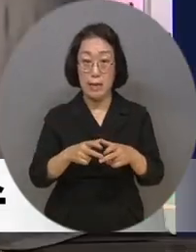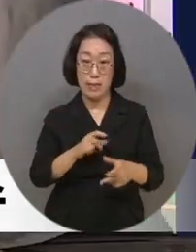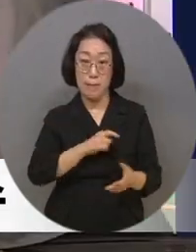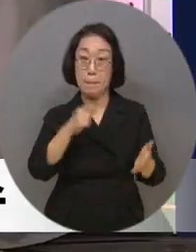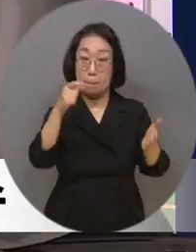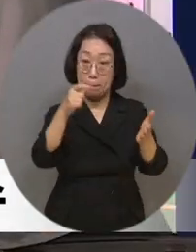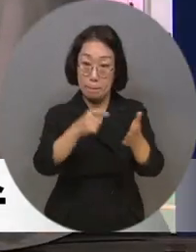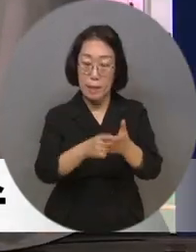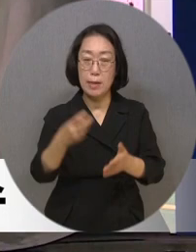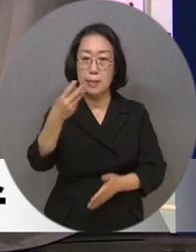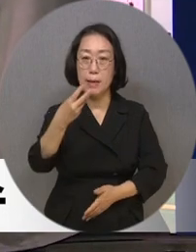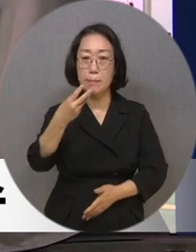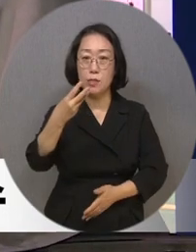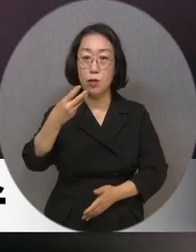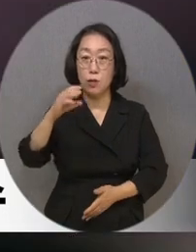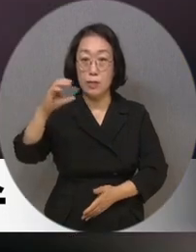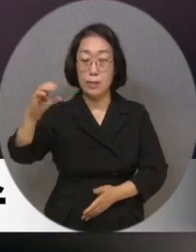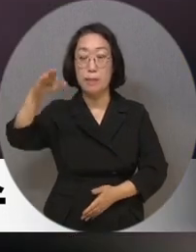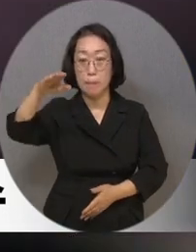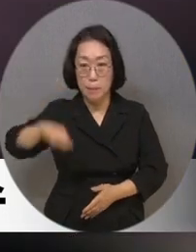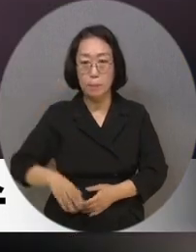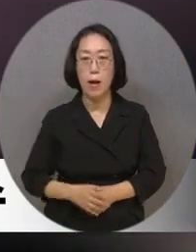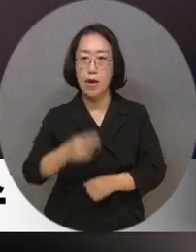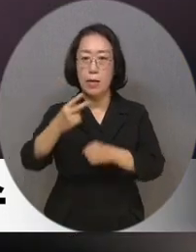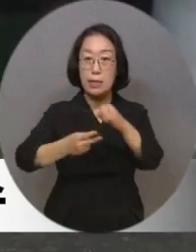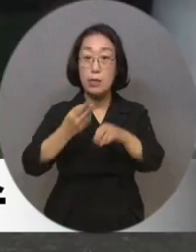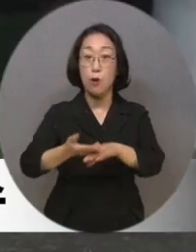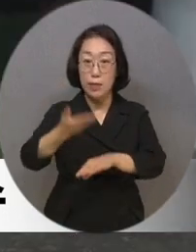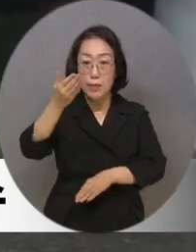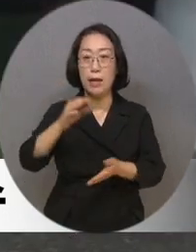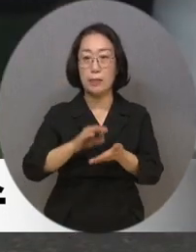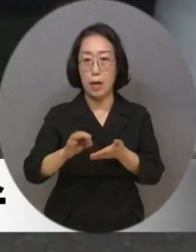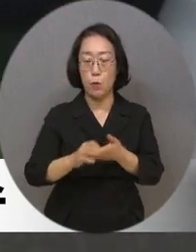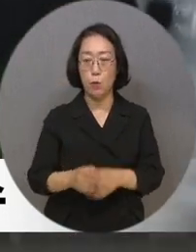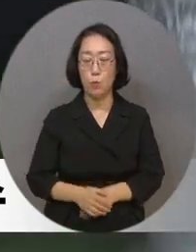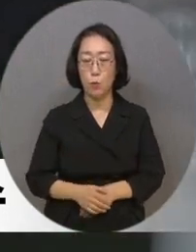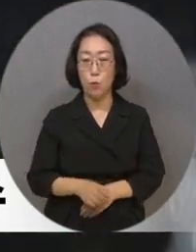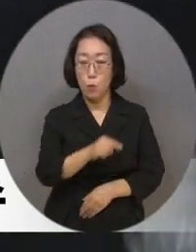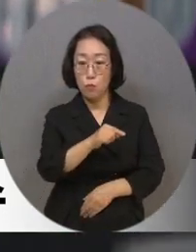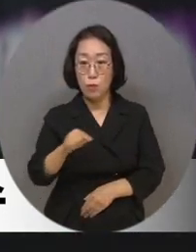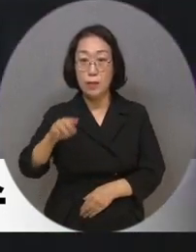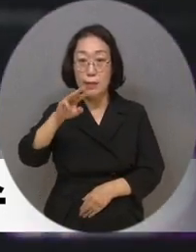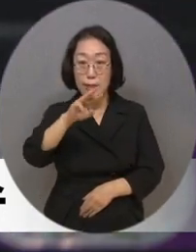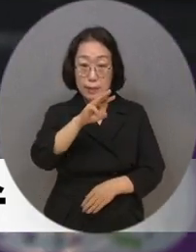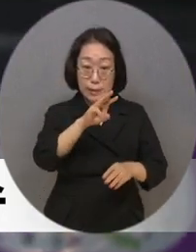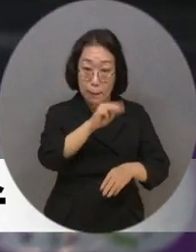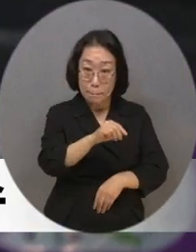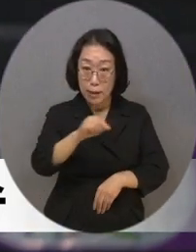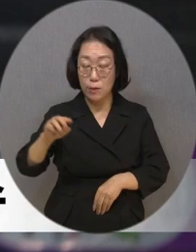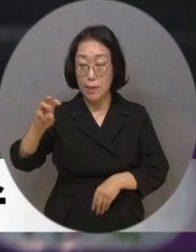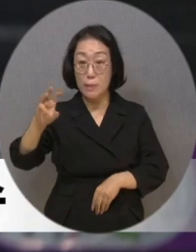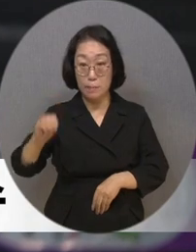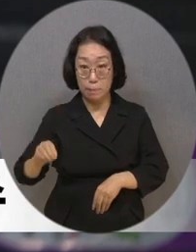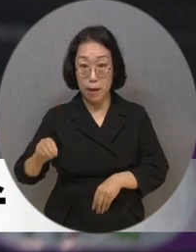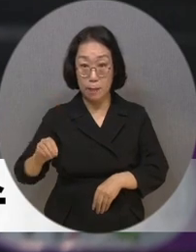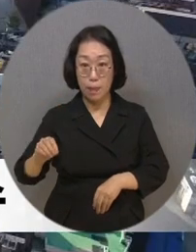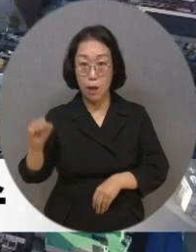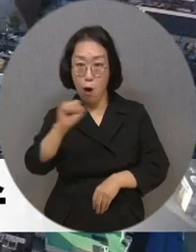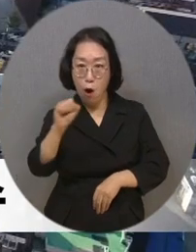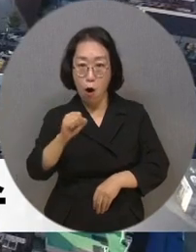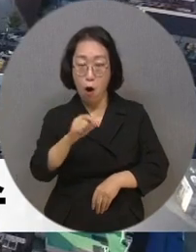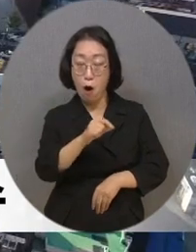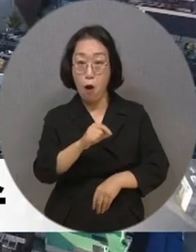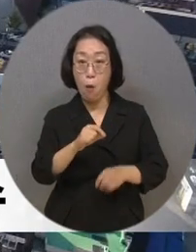차량으로 취득 후 실사용 기간이 2년 이상 주행거리 3만 km 이상 30만 km 이하이며